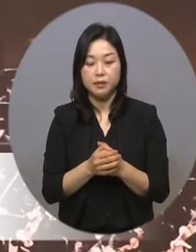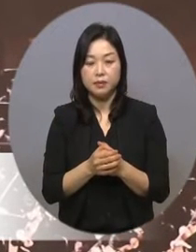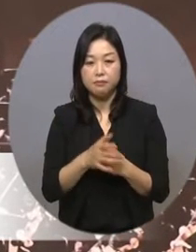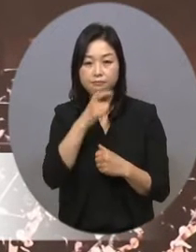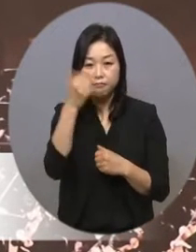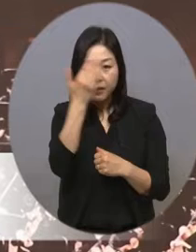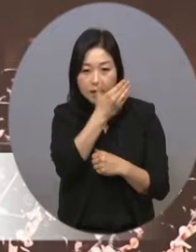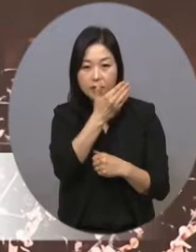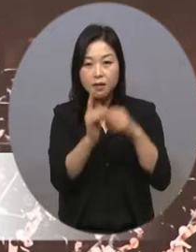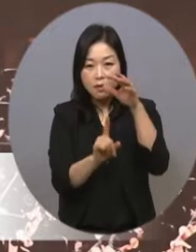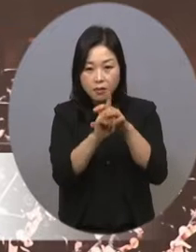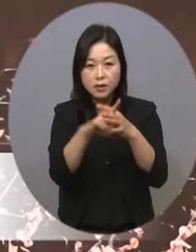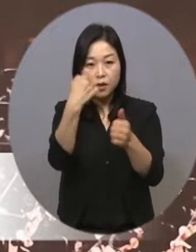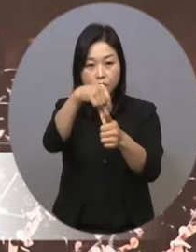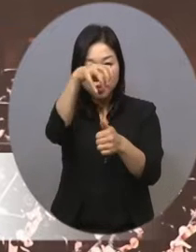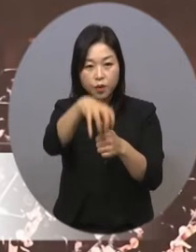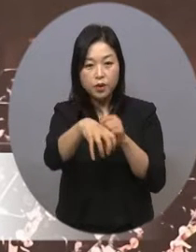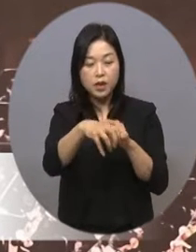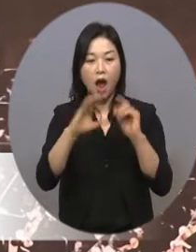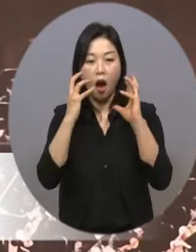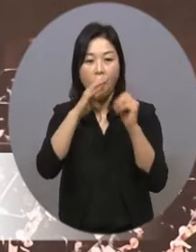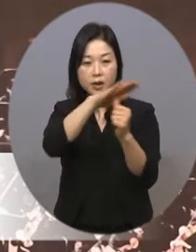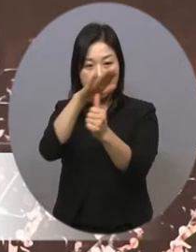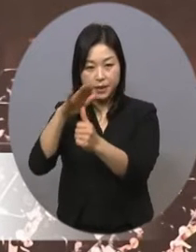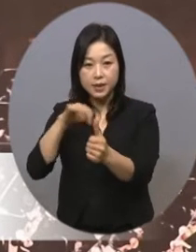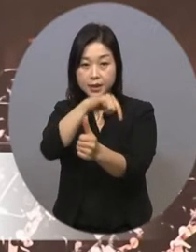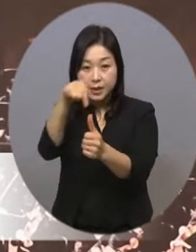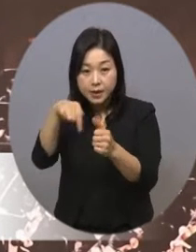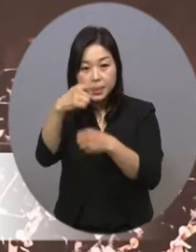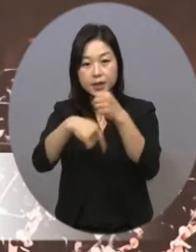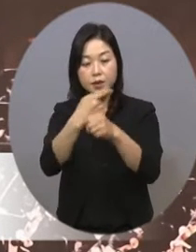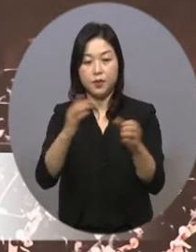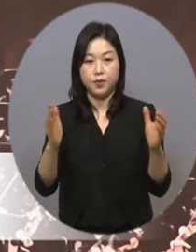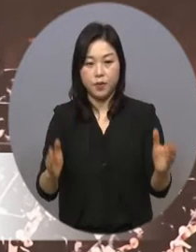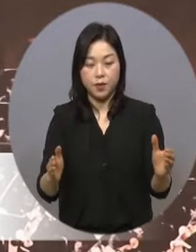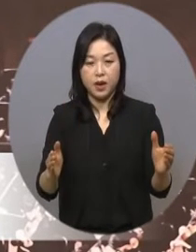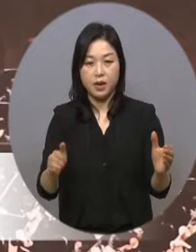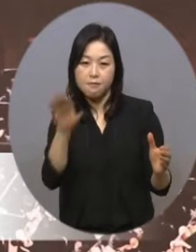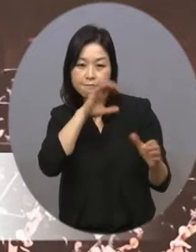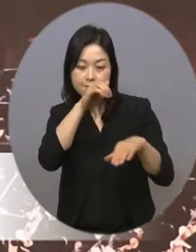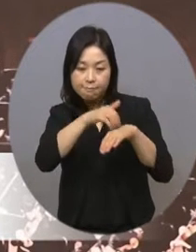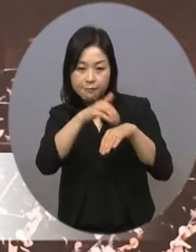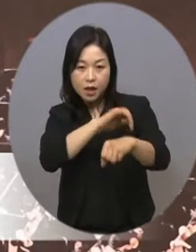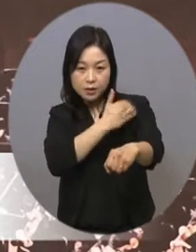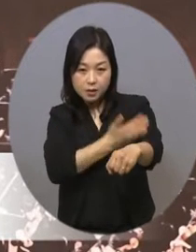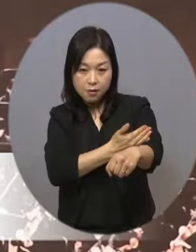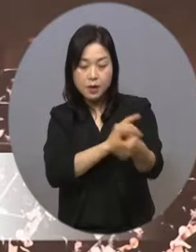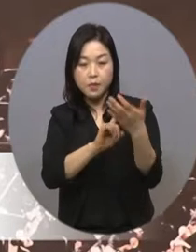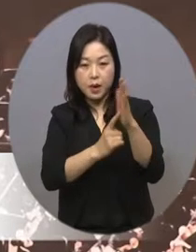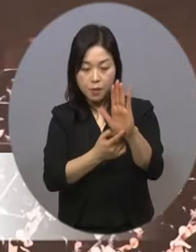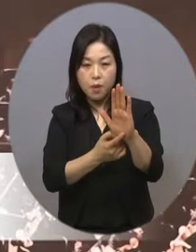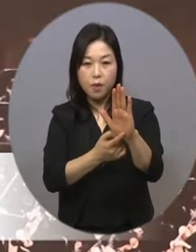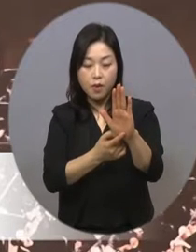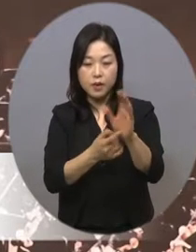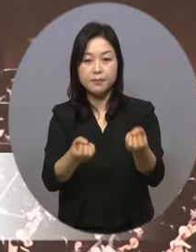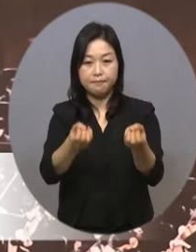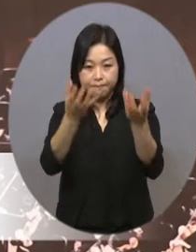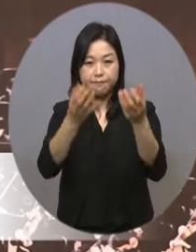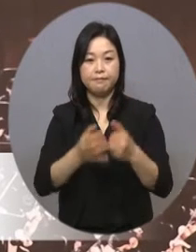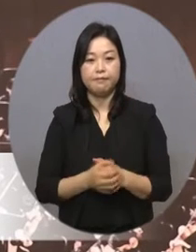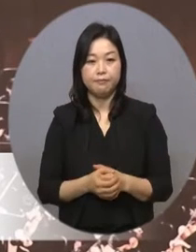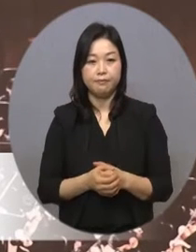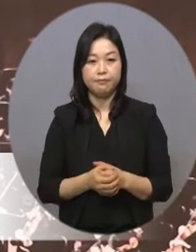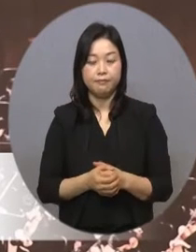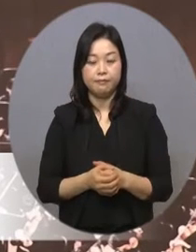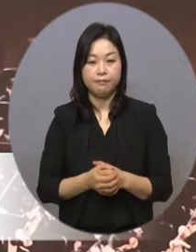영재교육원 어린이들이 이렇게 한 해 동안 기량을 갈고 닦은 것을 발표하는 그런 자리입니다.